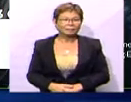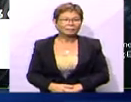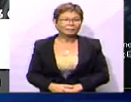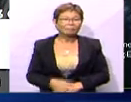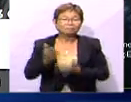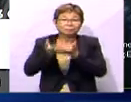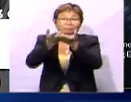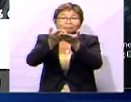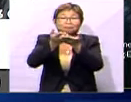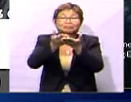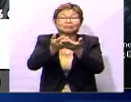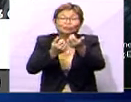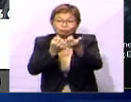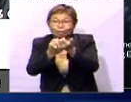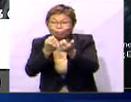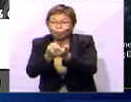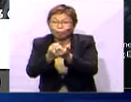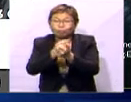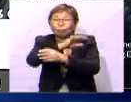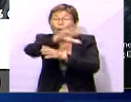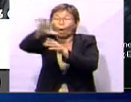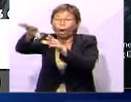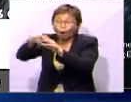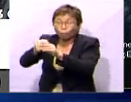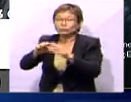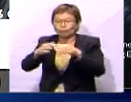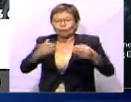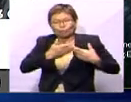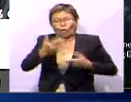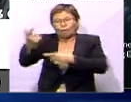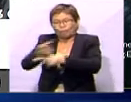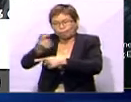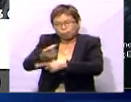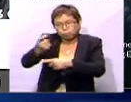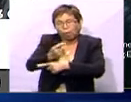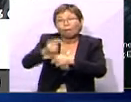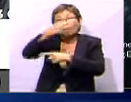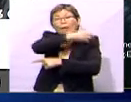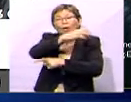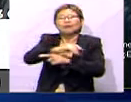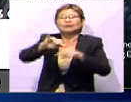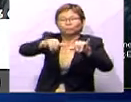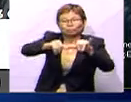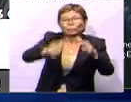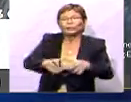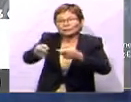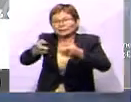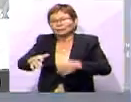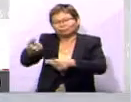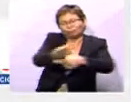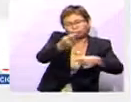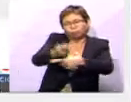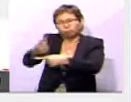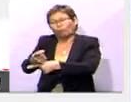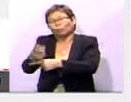Selain menawarkan pakej pembiayaan komprehensif, Jepun komited melatih pegawai, pengendali dan jurutera kedua-dua negara.